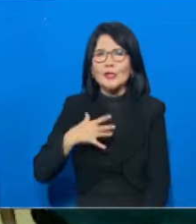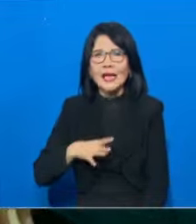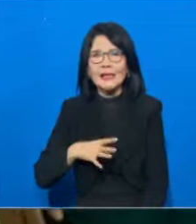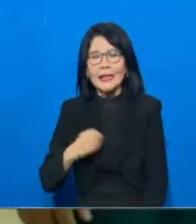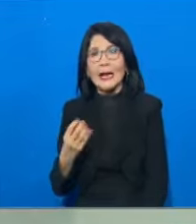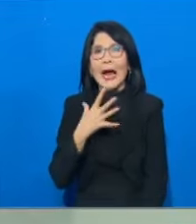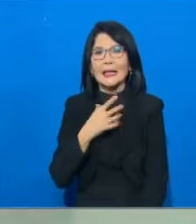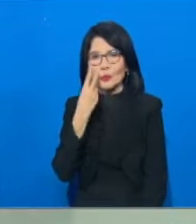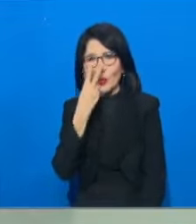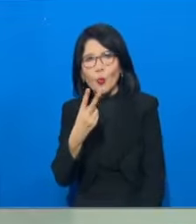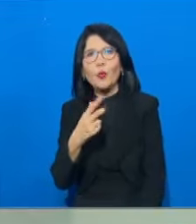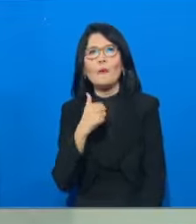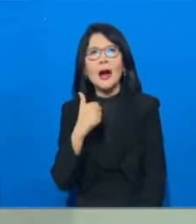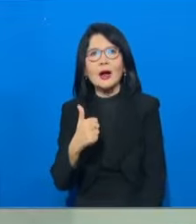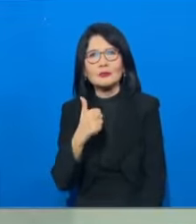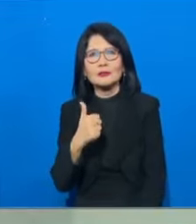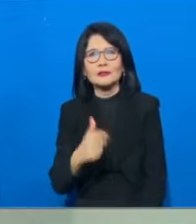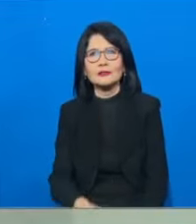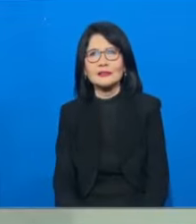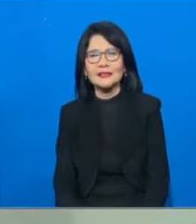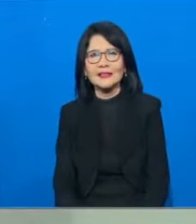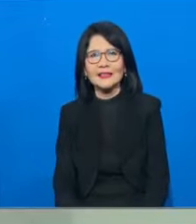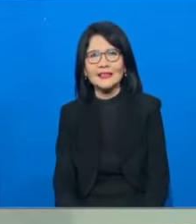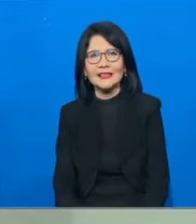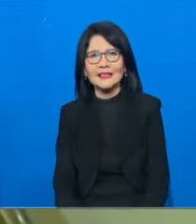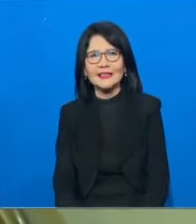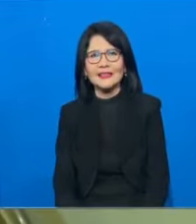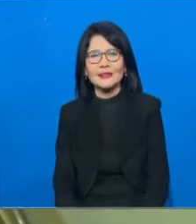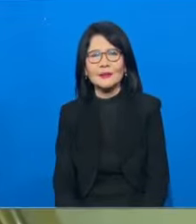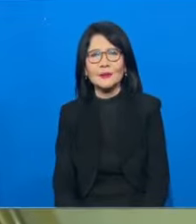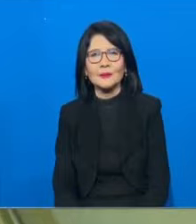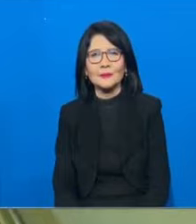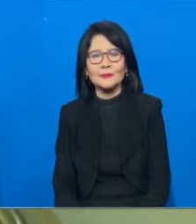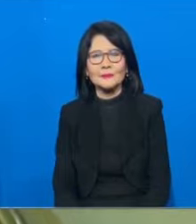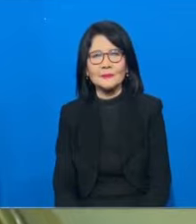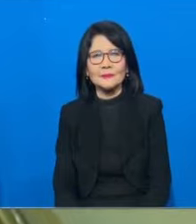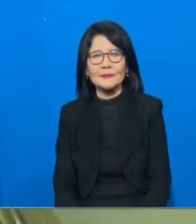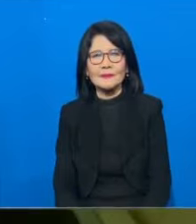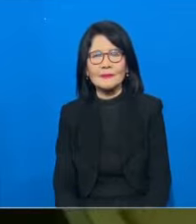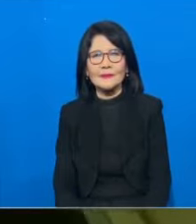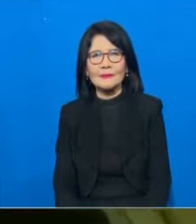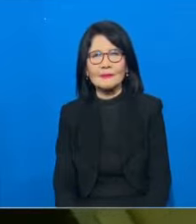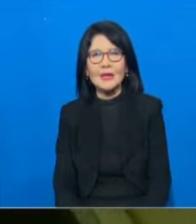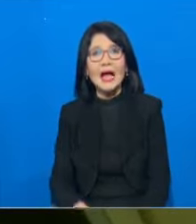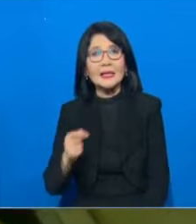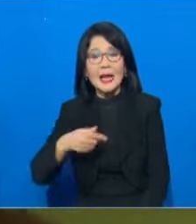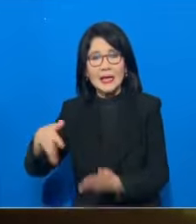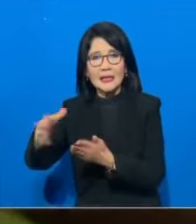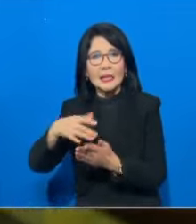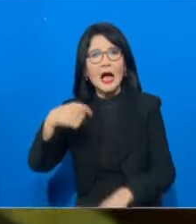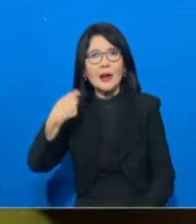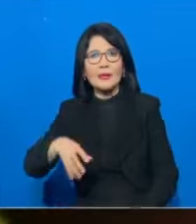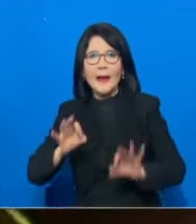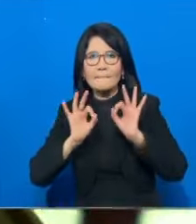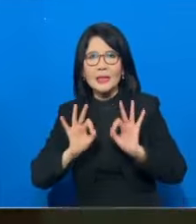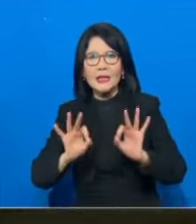Kaget gitu ya Wah ternyata begini mereka belajar gitu dari data Kementerian Pendidikan dan